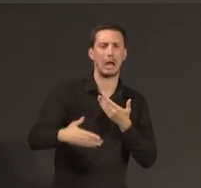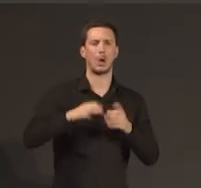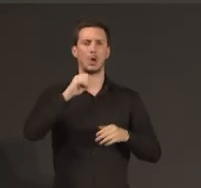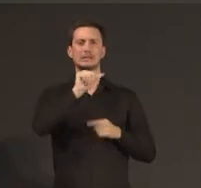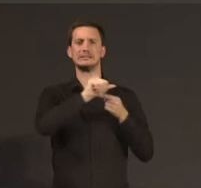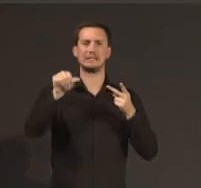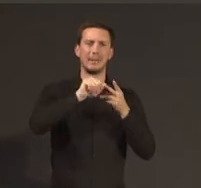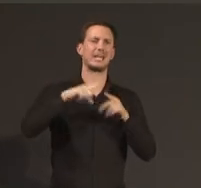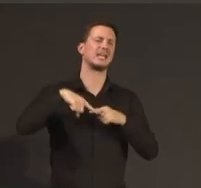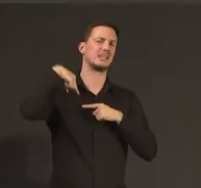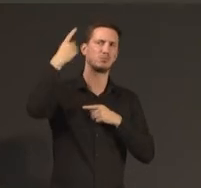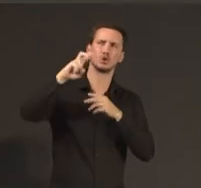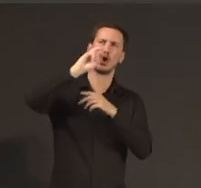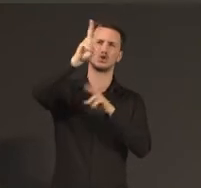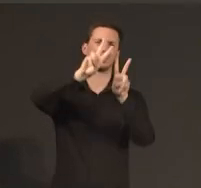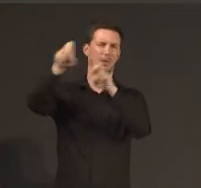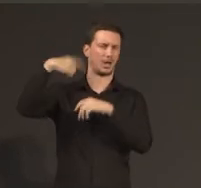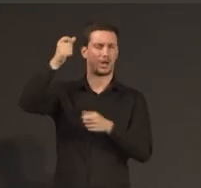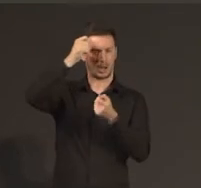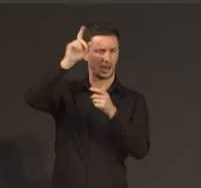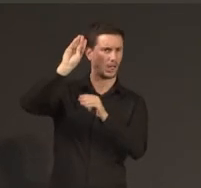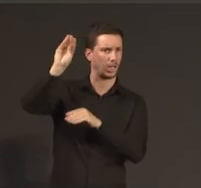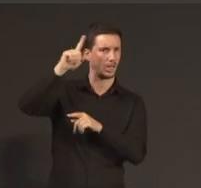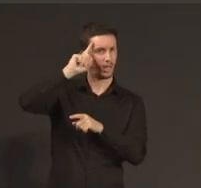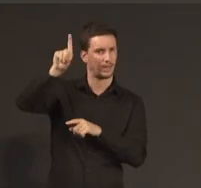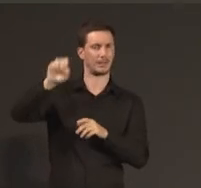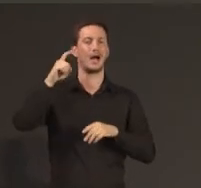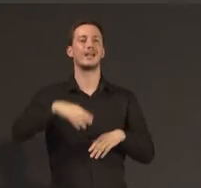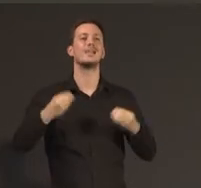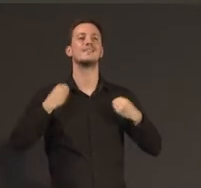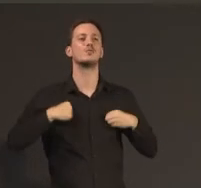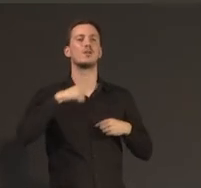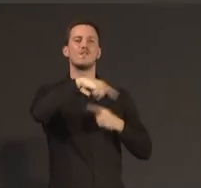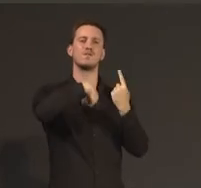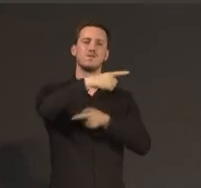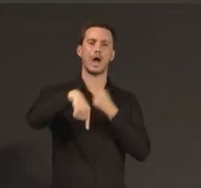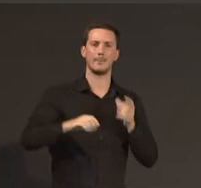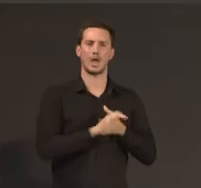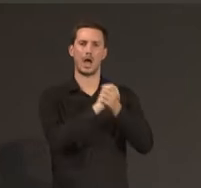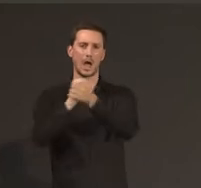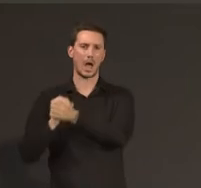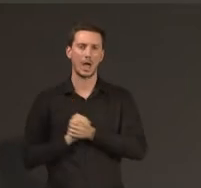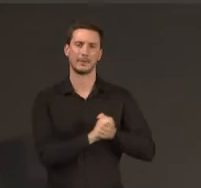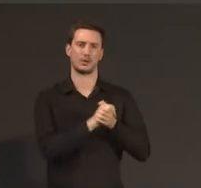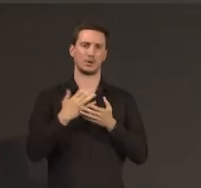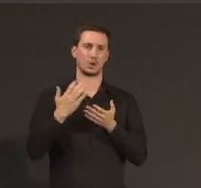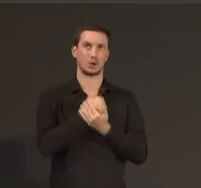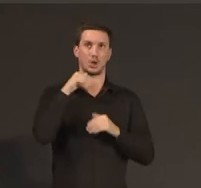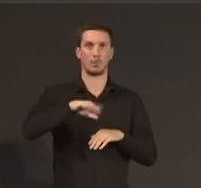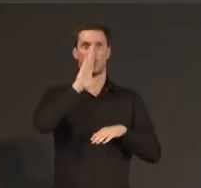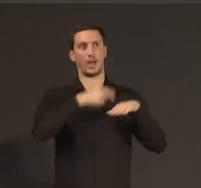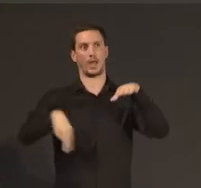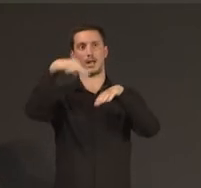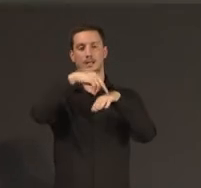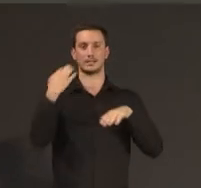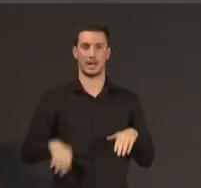ja pensareu en les altres muntanyes. Que gaudim amb la vostra família, els sers estimats, de la vista que es veu des d'aquest cim.